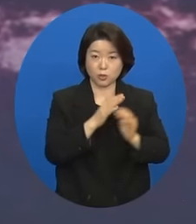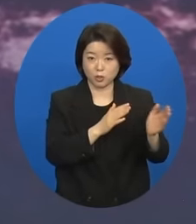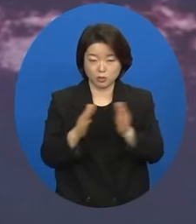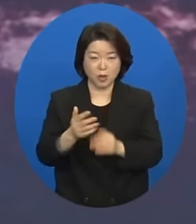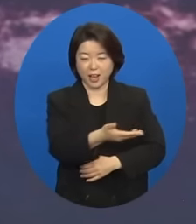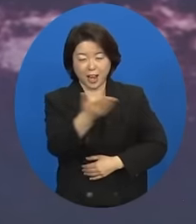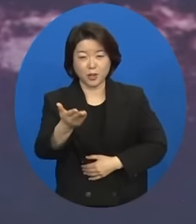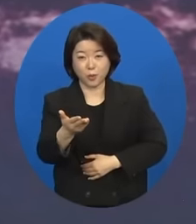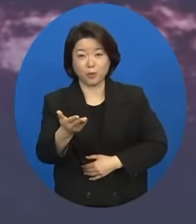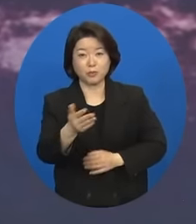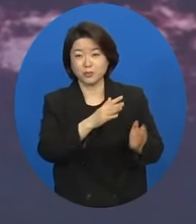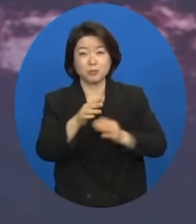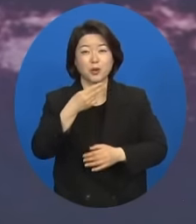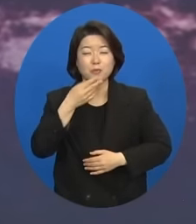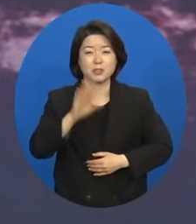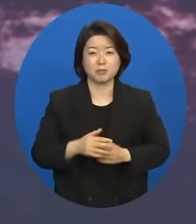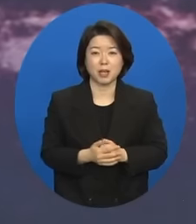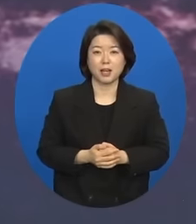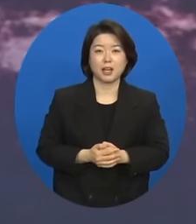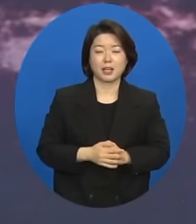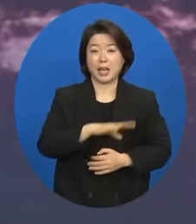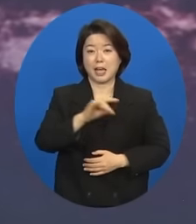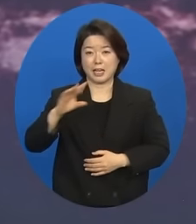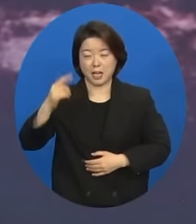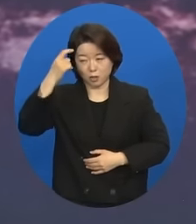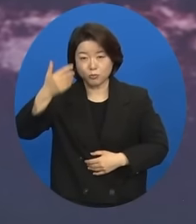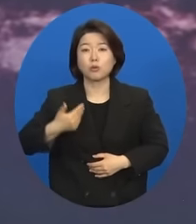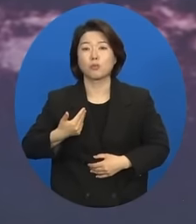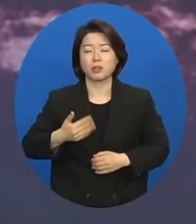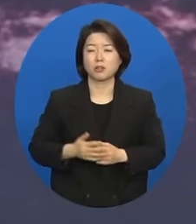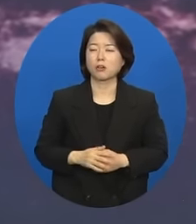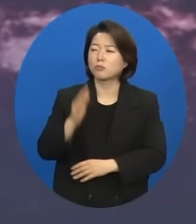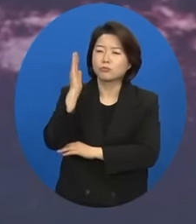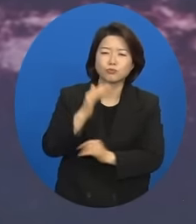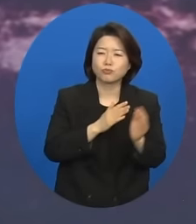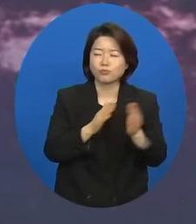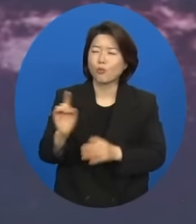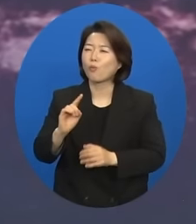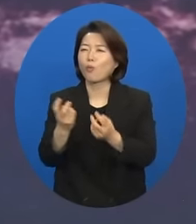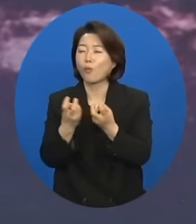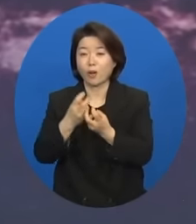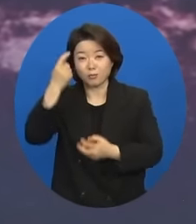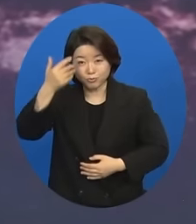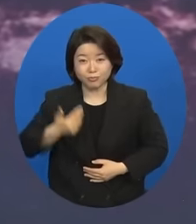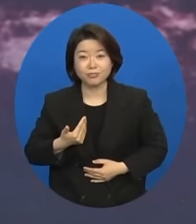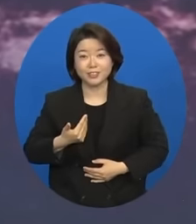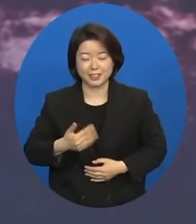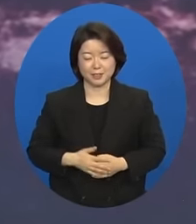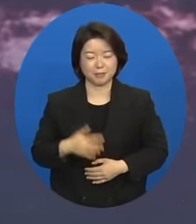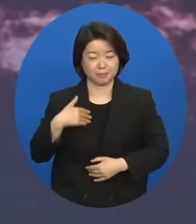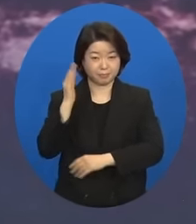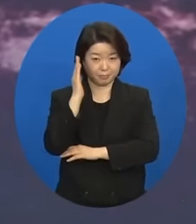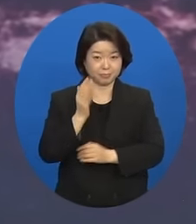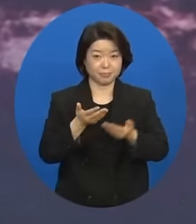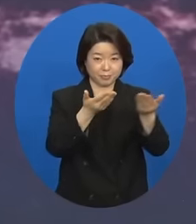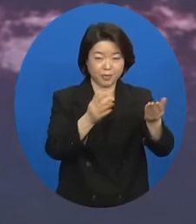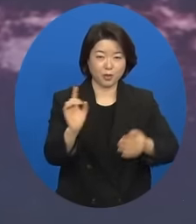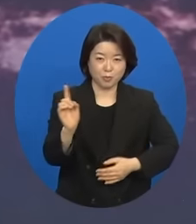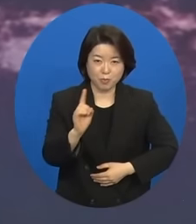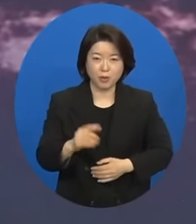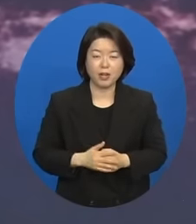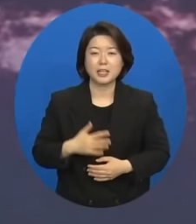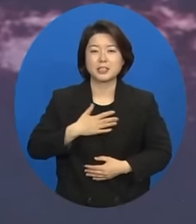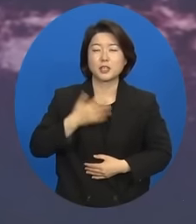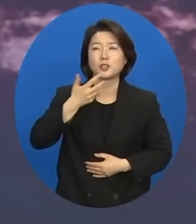준비 안 하시겠지만 정정 저에게 물어보신 분이 있어요 설교 준비를 어떻게 하냐 그래가지고 제가 이런 얘기를 가끔 합니다 저는